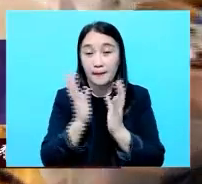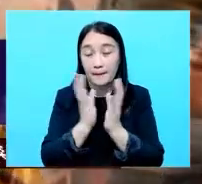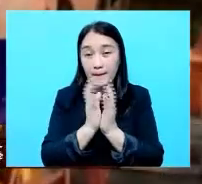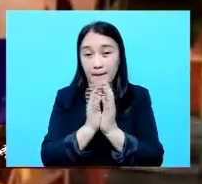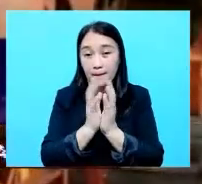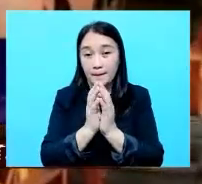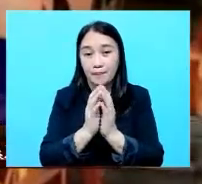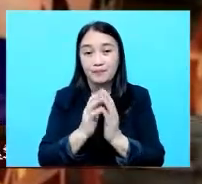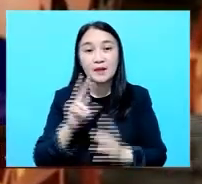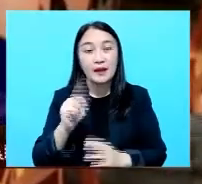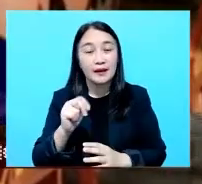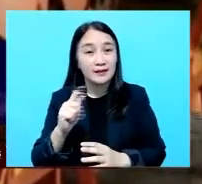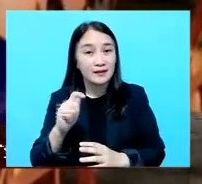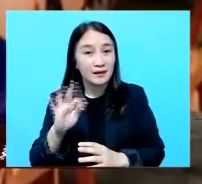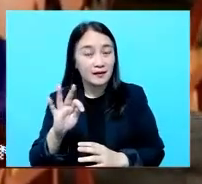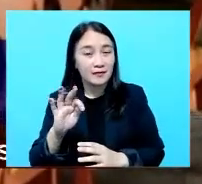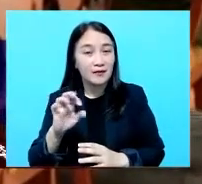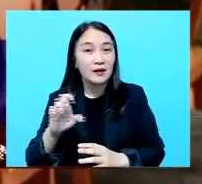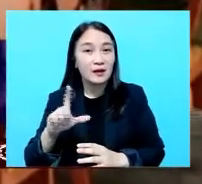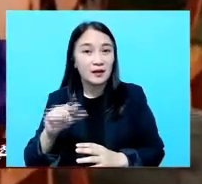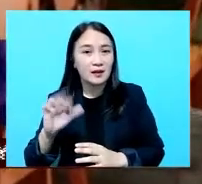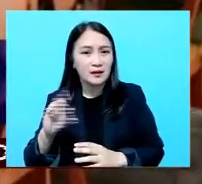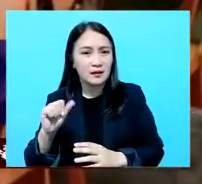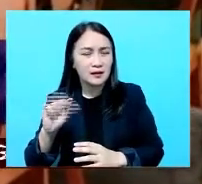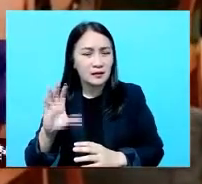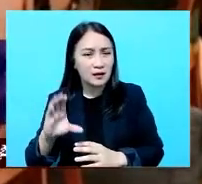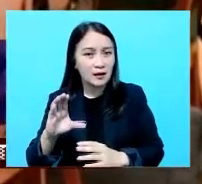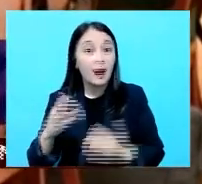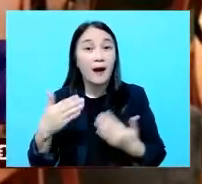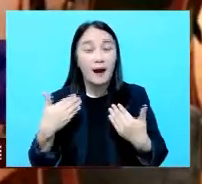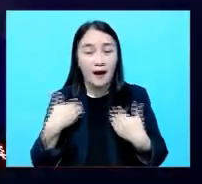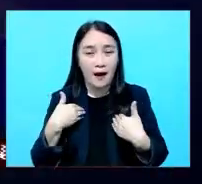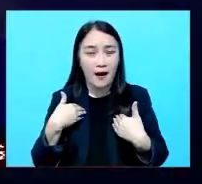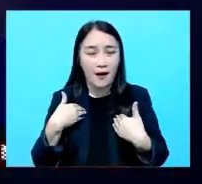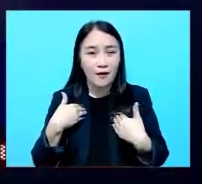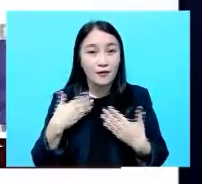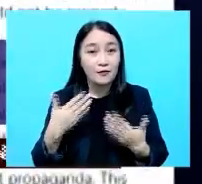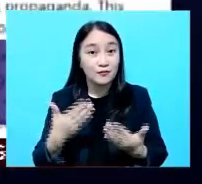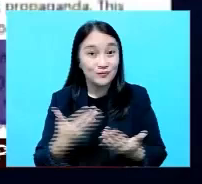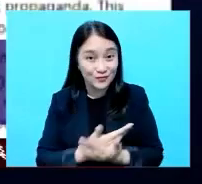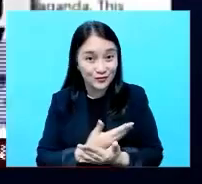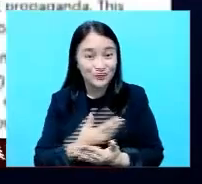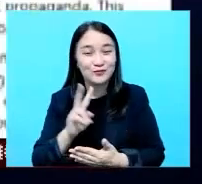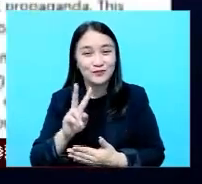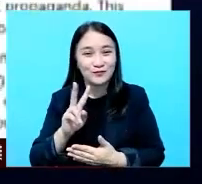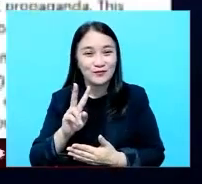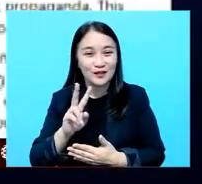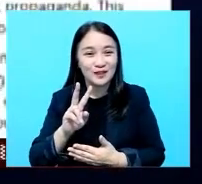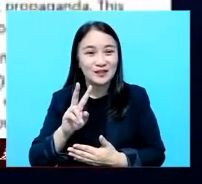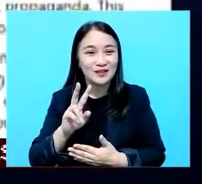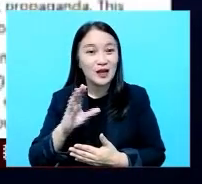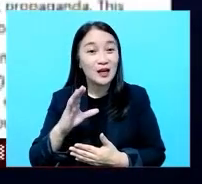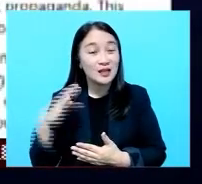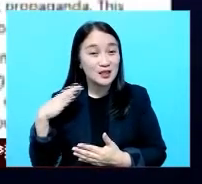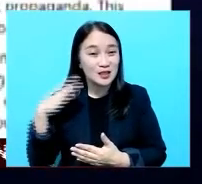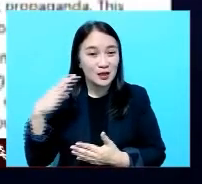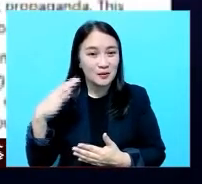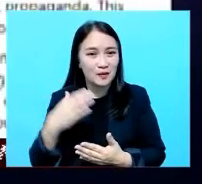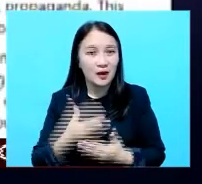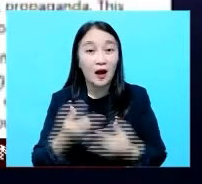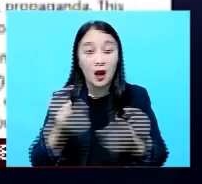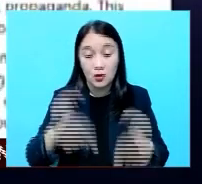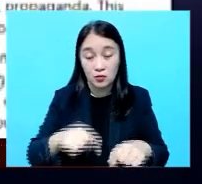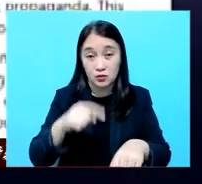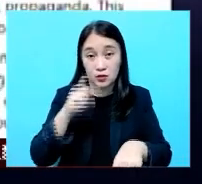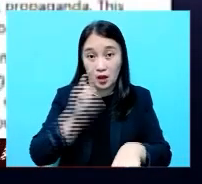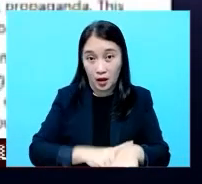Malacanang kasama ang bagong vice chairman. Sa kanyang post sa Facebook, iginiit ni Duterte na napapanahon na para tapusin ang